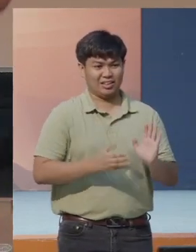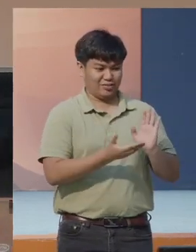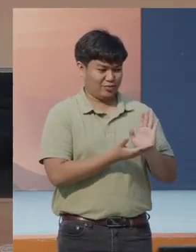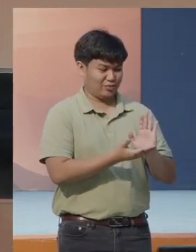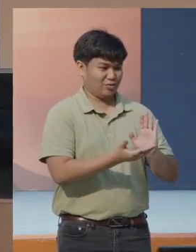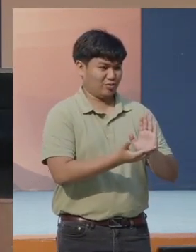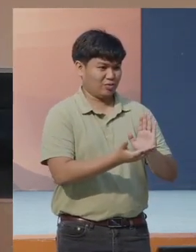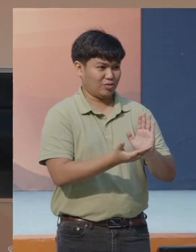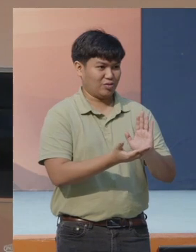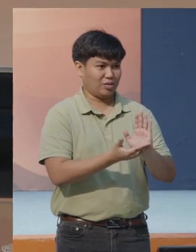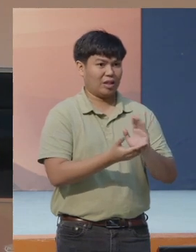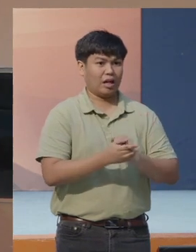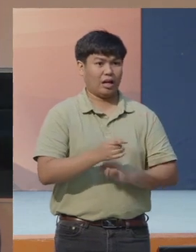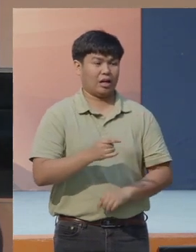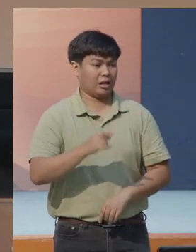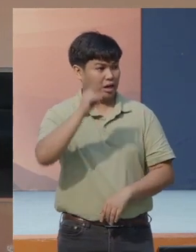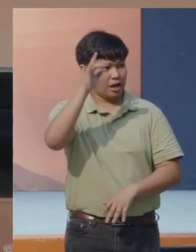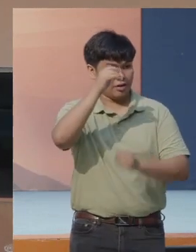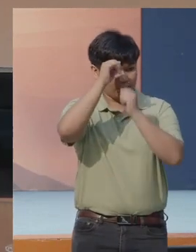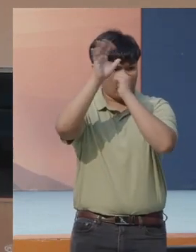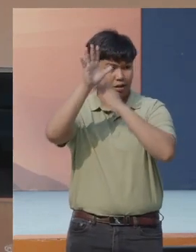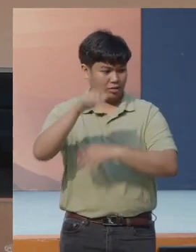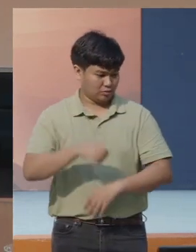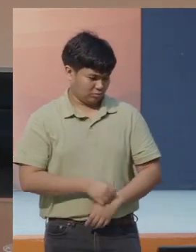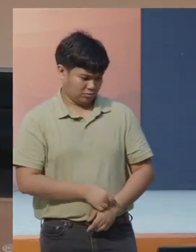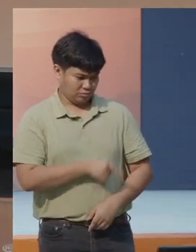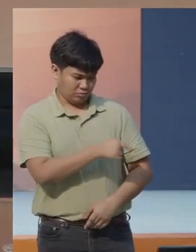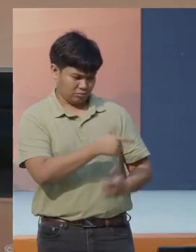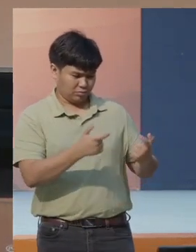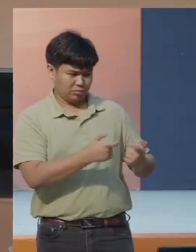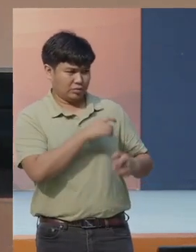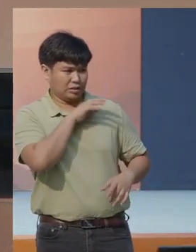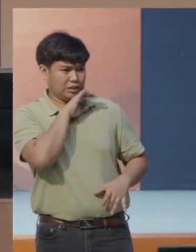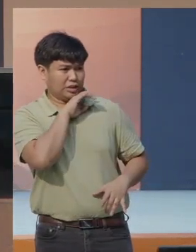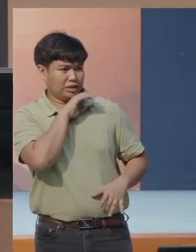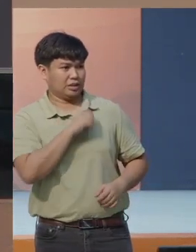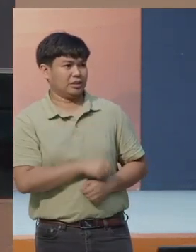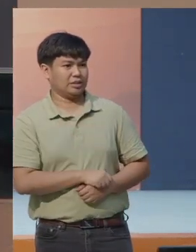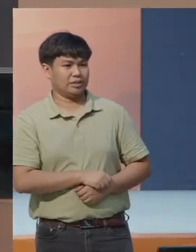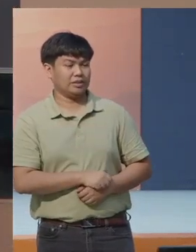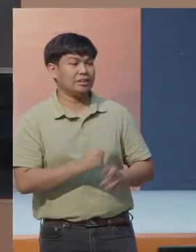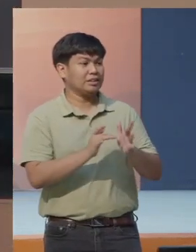ni Jesus sa Ama, Ama, akin na to.